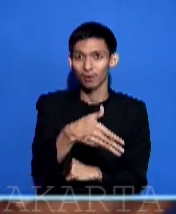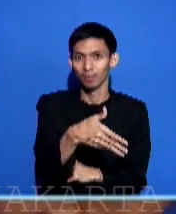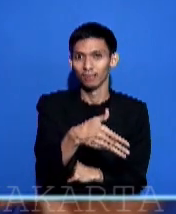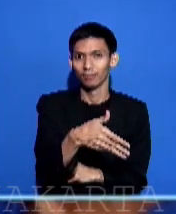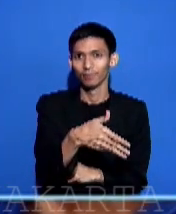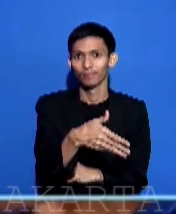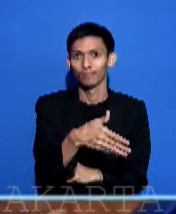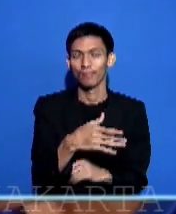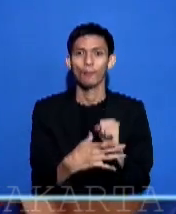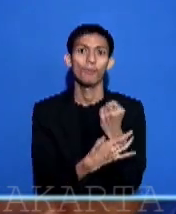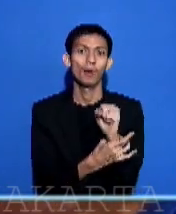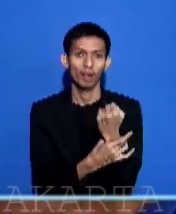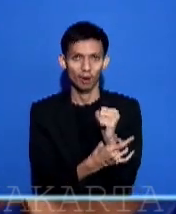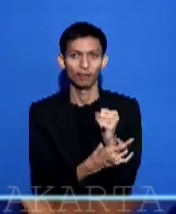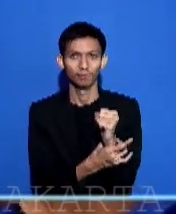Mulyo Magelang.